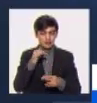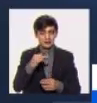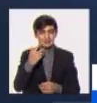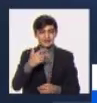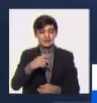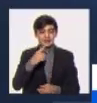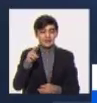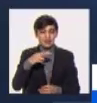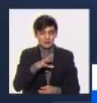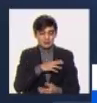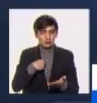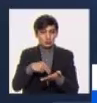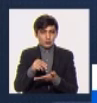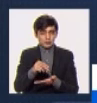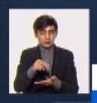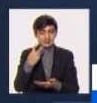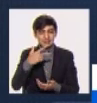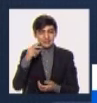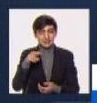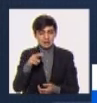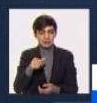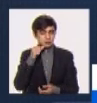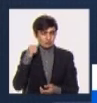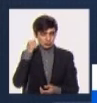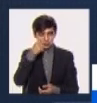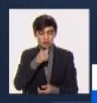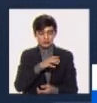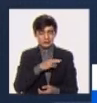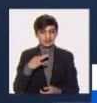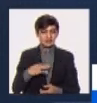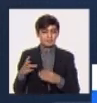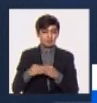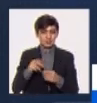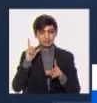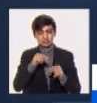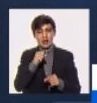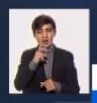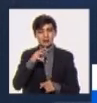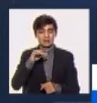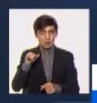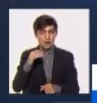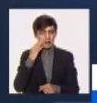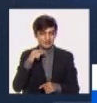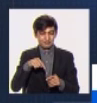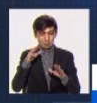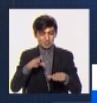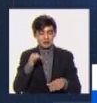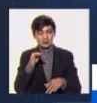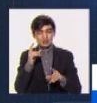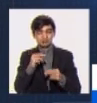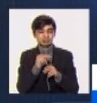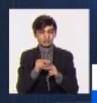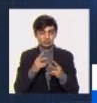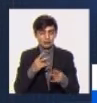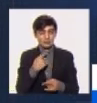Я купила билеты на самолеты БКР на 30 декабря прошлого года, чтобы с сыном полететь из Актау в Алматы на лечение. Но из-за отмены рейсов полетела